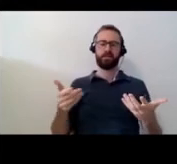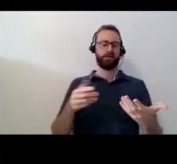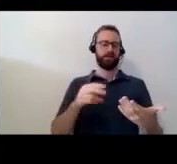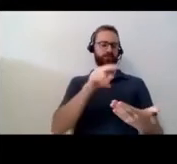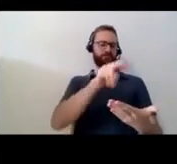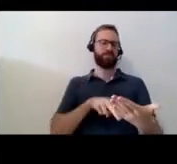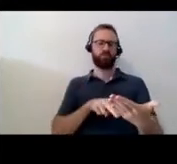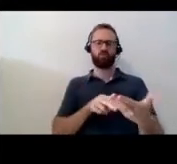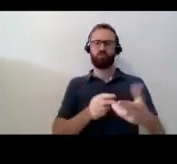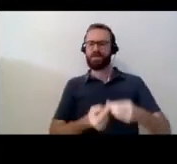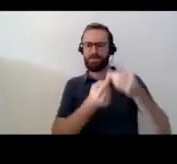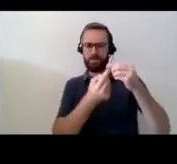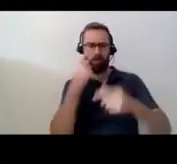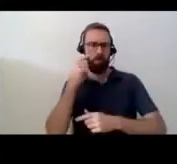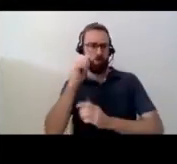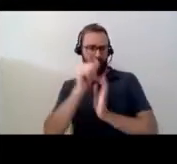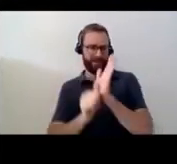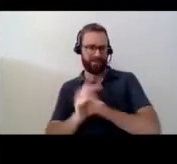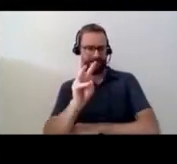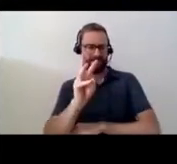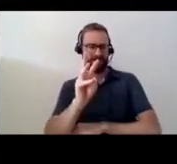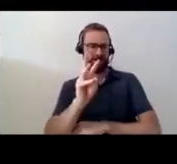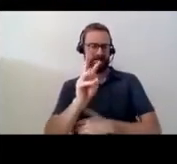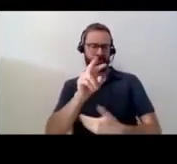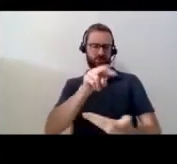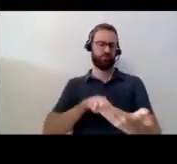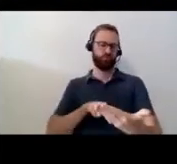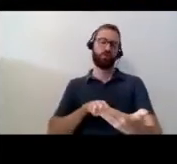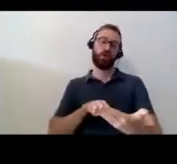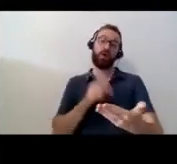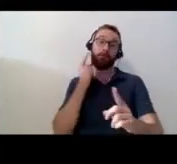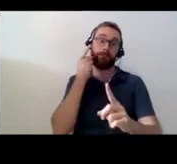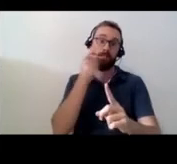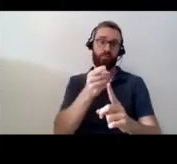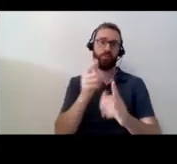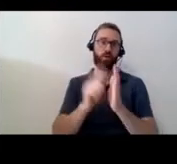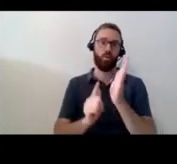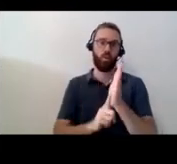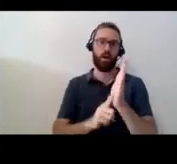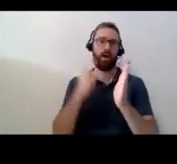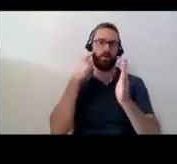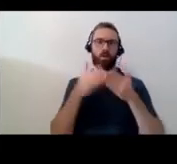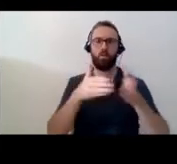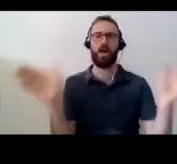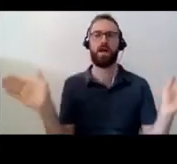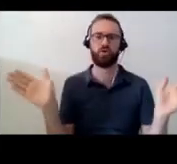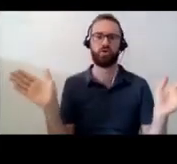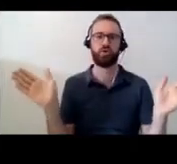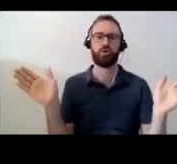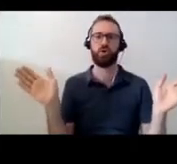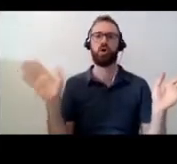aménagées pour l'article 6. On peut voir qu'on avait l'intention qu'il s'applique de manière beaucoup plus large que